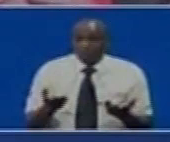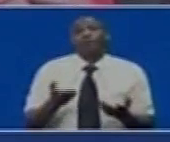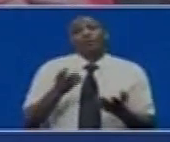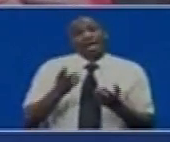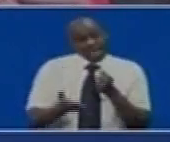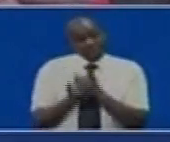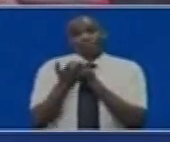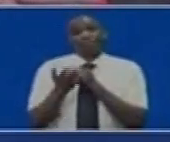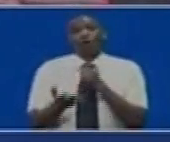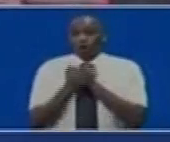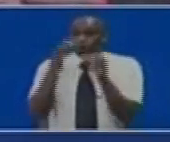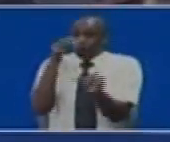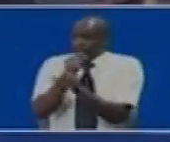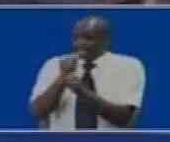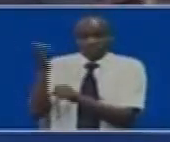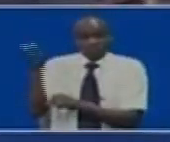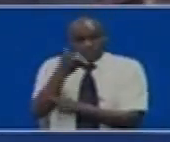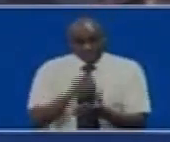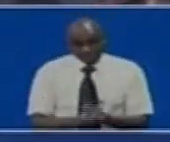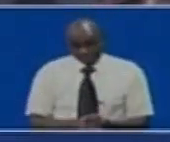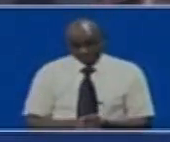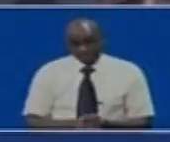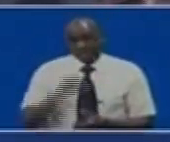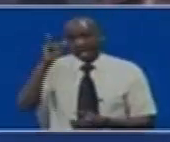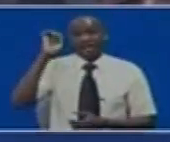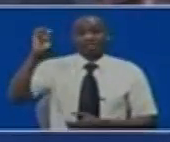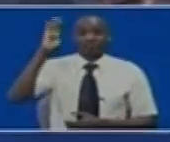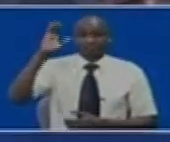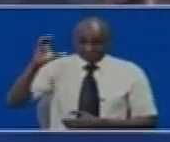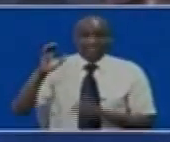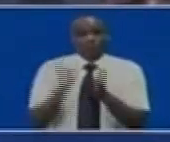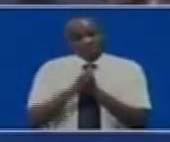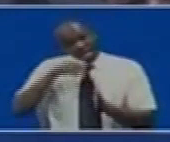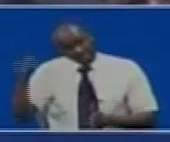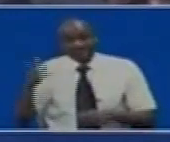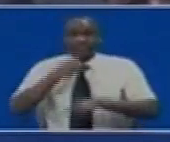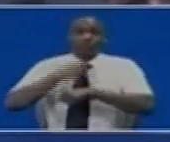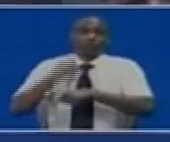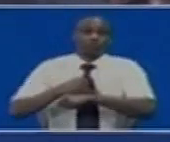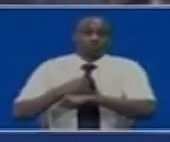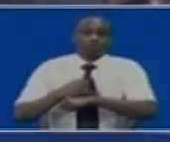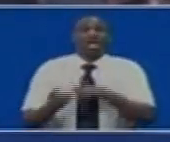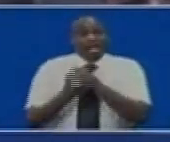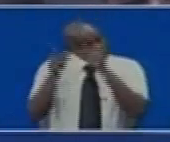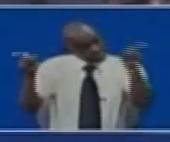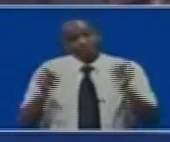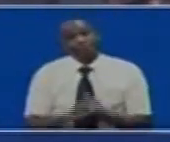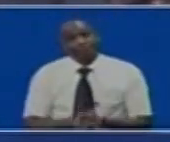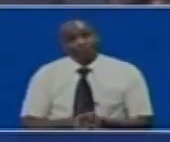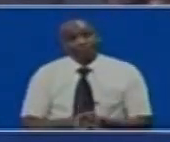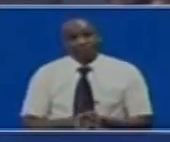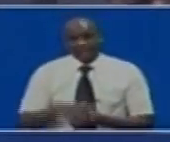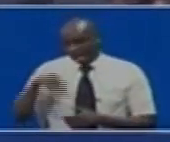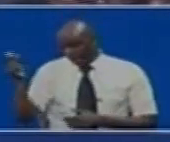the organizations IEBC and other institutions, help them. Sio